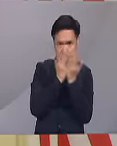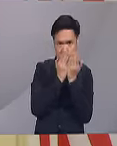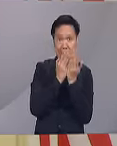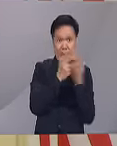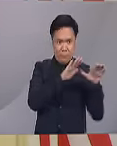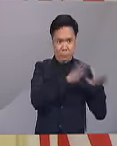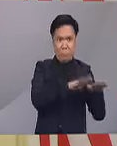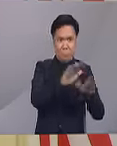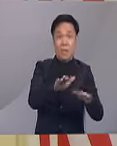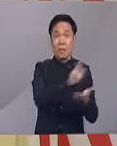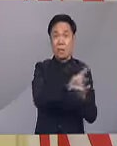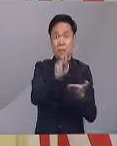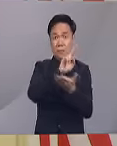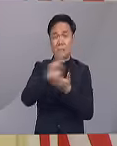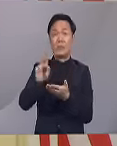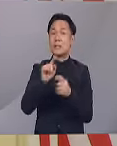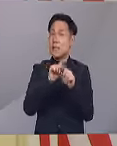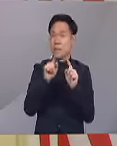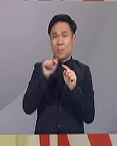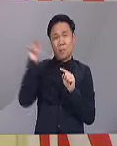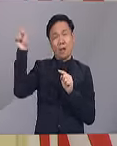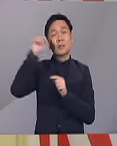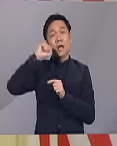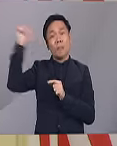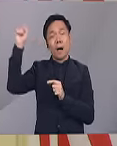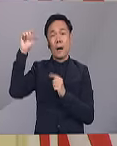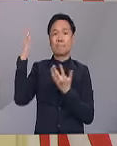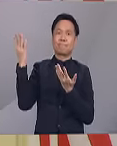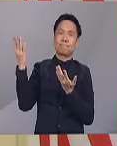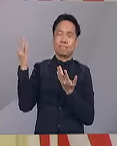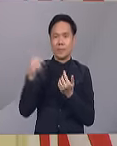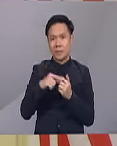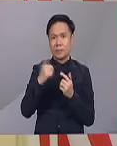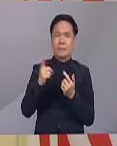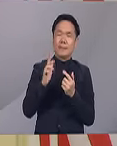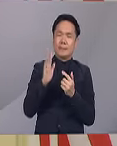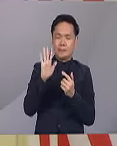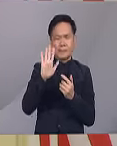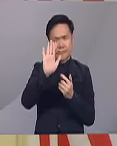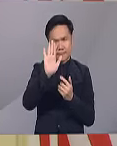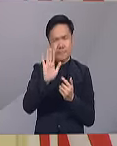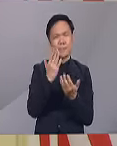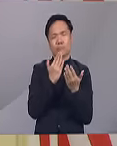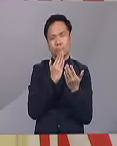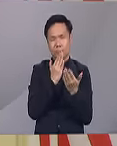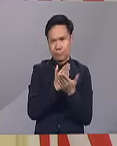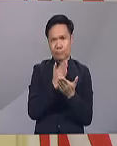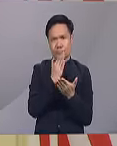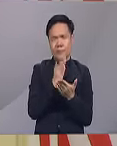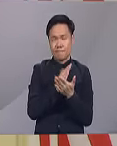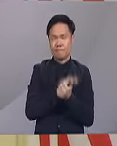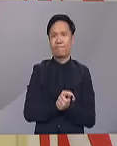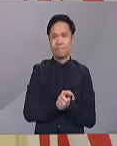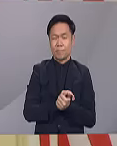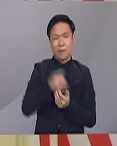tertentu dengan kerajaan negeri Sabah baru-baru ini, akhirnya kita terhenti sementara. Dan bila kita nak mula, baru 2-3 kali